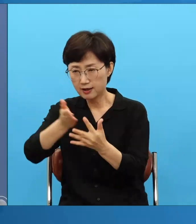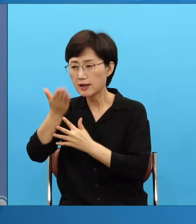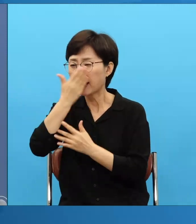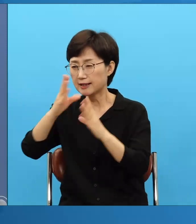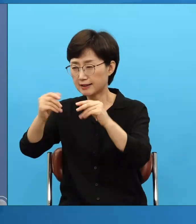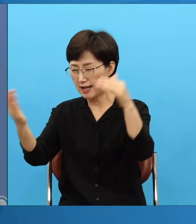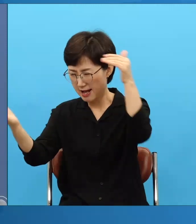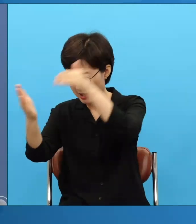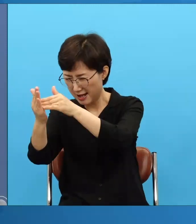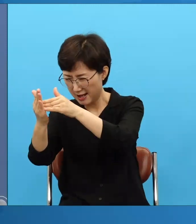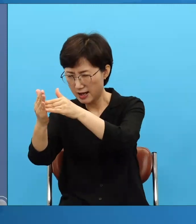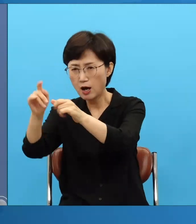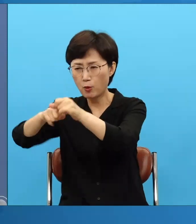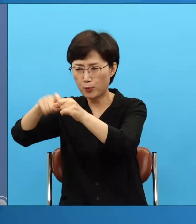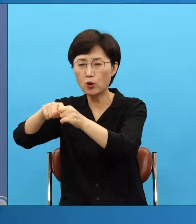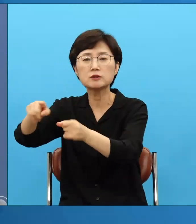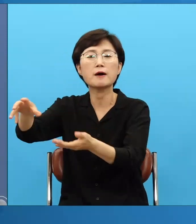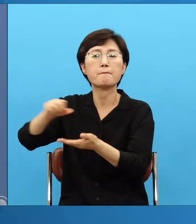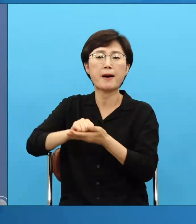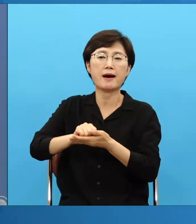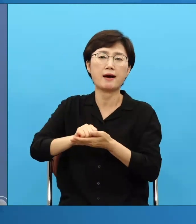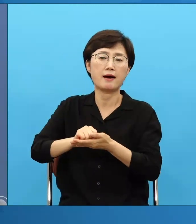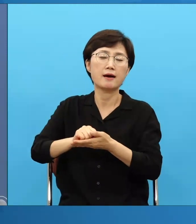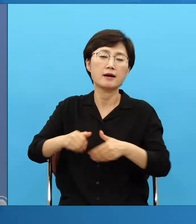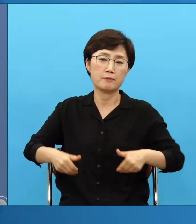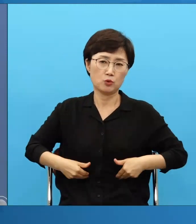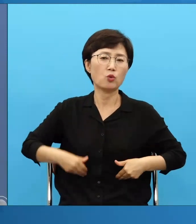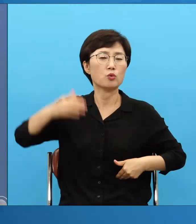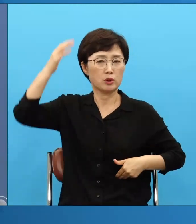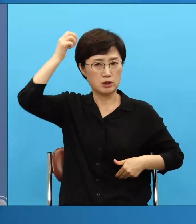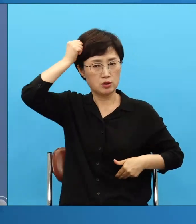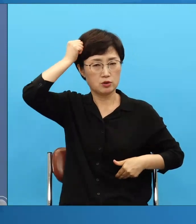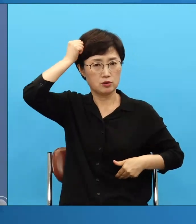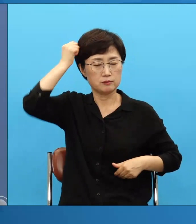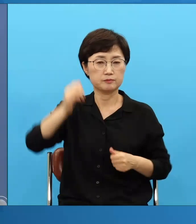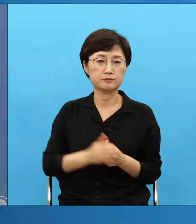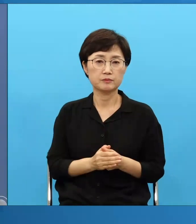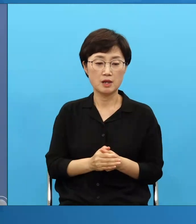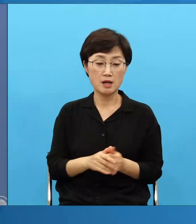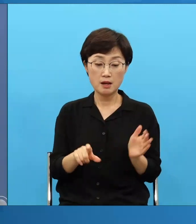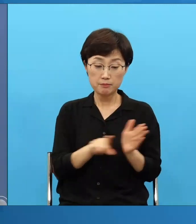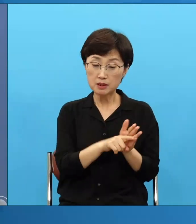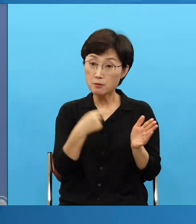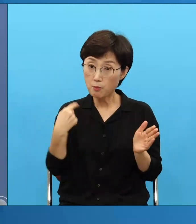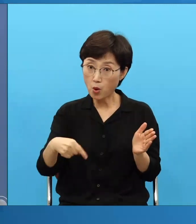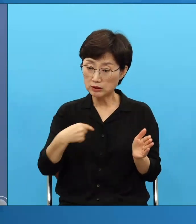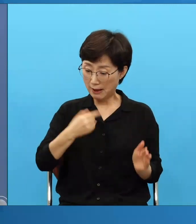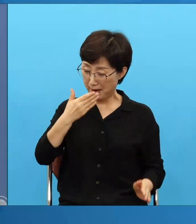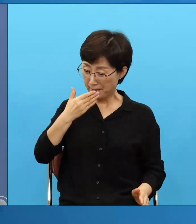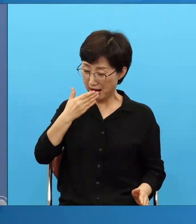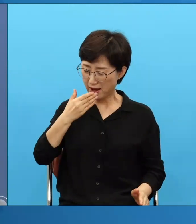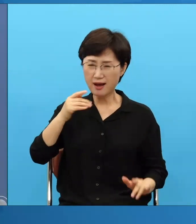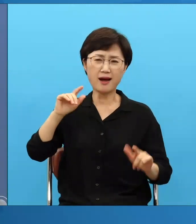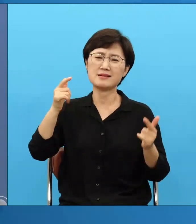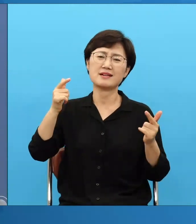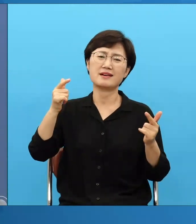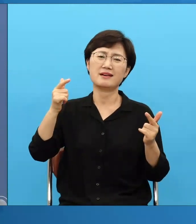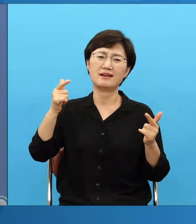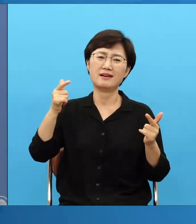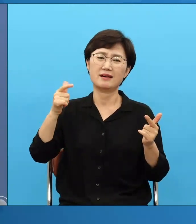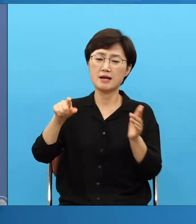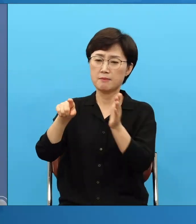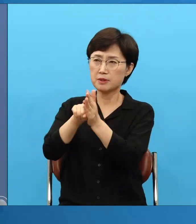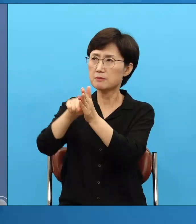the faith to be able to reach to the 그렇지 promised 않습니까? land with our 믿음이 posterity. 올바르게 내가 할 수 있다 그건 그 다음 얘기입니다. 내가 믿음이 발라야 되는 거예요. Do